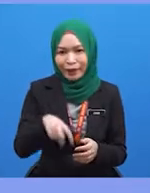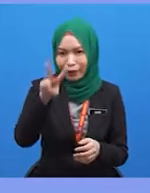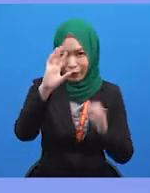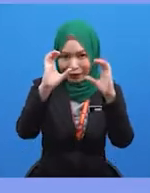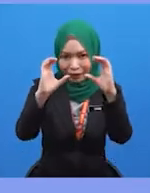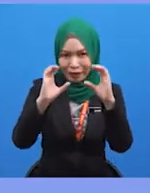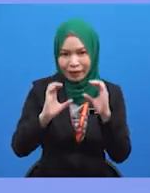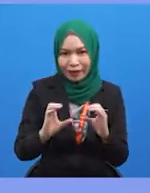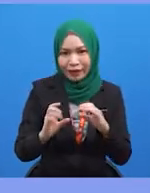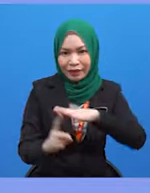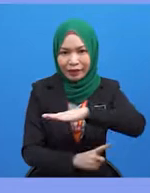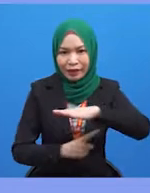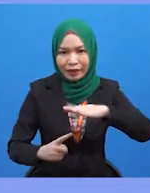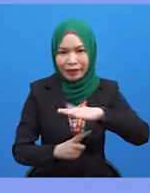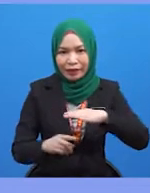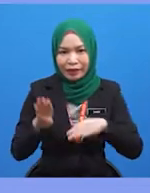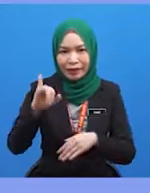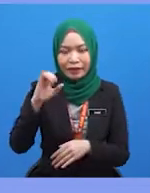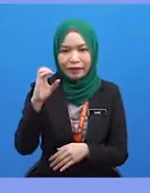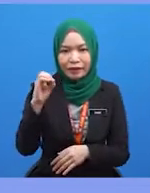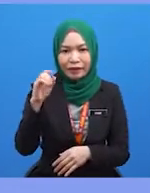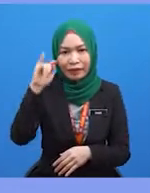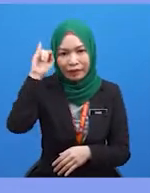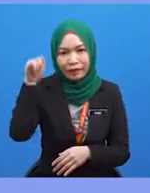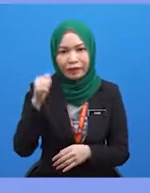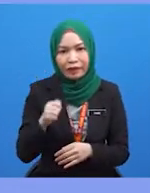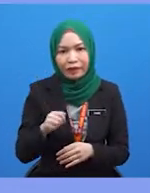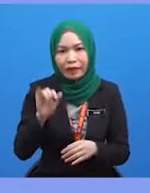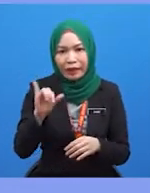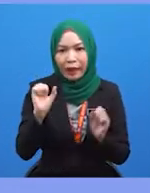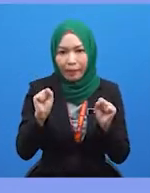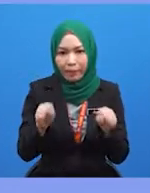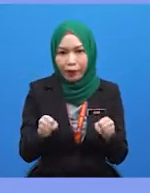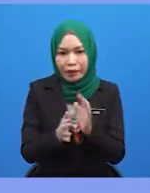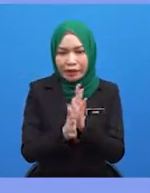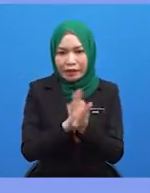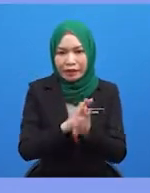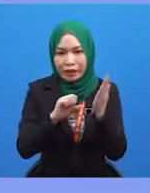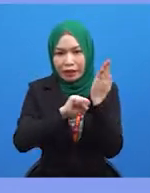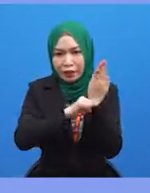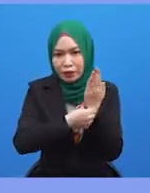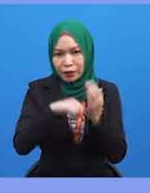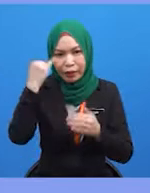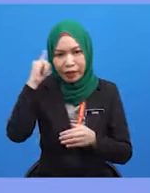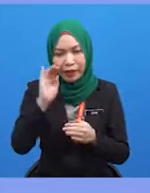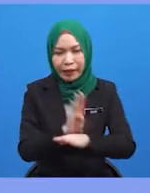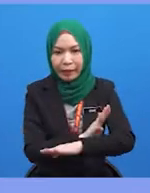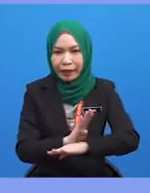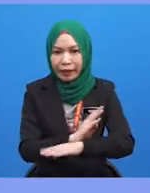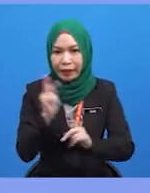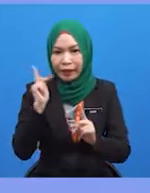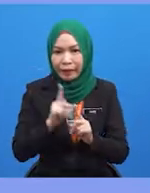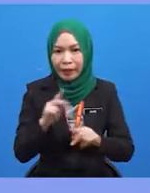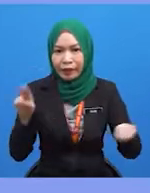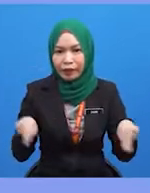Dua cara dasar bioteknologi yang boleh menjadi sumber idea perniagaan